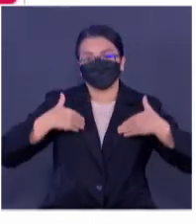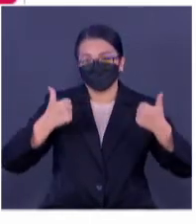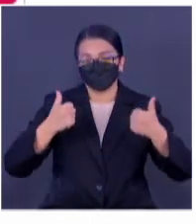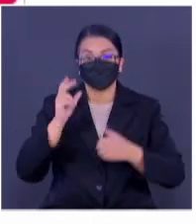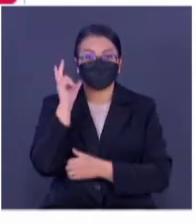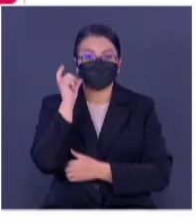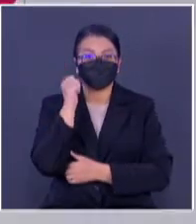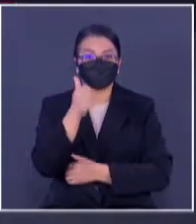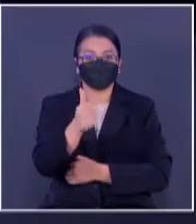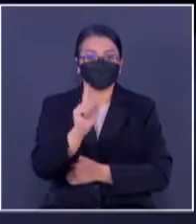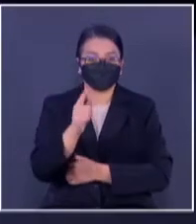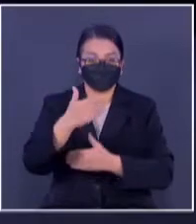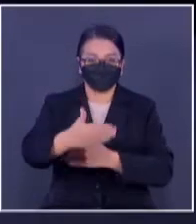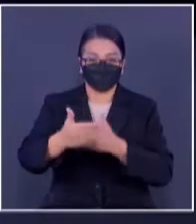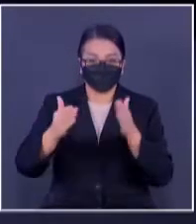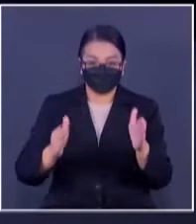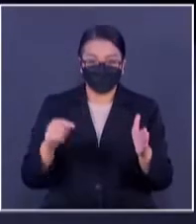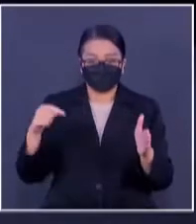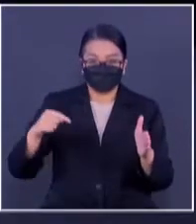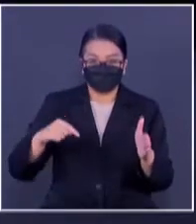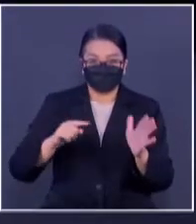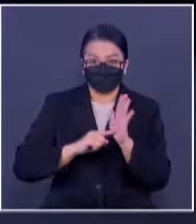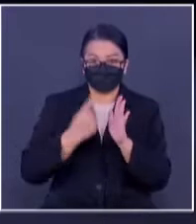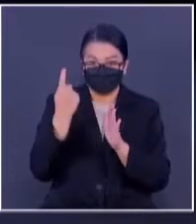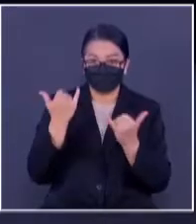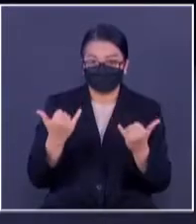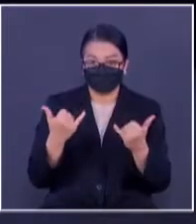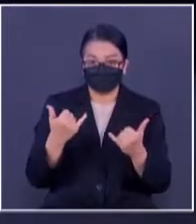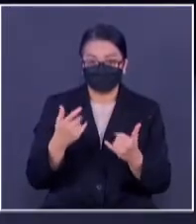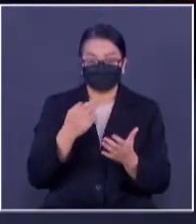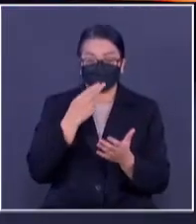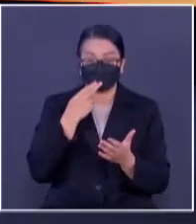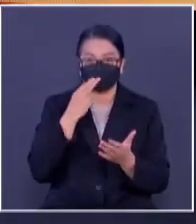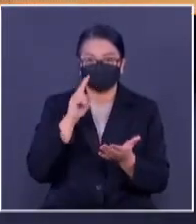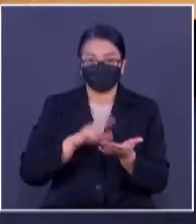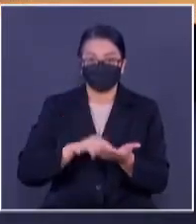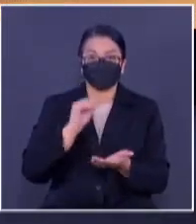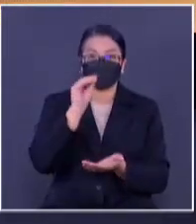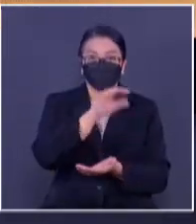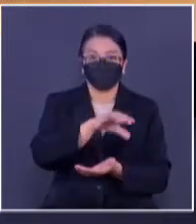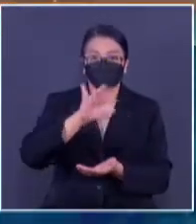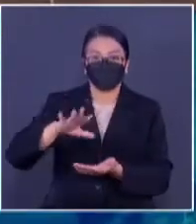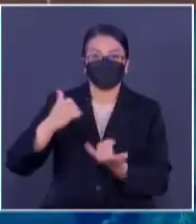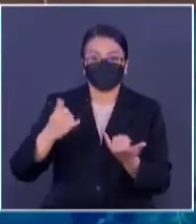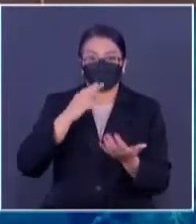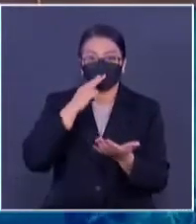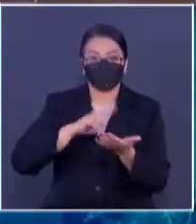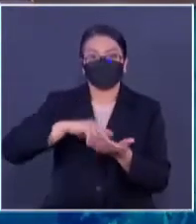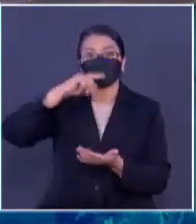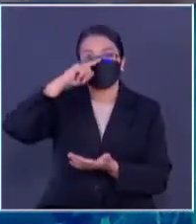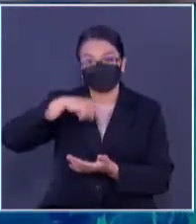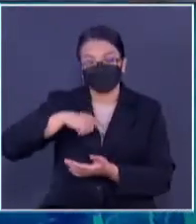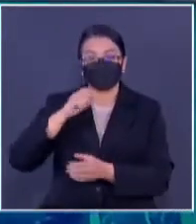าวดีครับว่าแฮปปี้บ็อกซ์ของเราล็อตแรกจะส่งออกไปโดยไปรษณีย์ไทยเนี่ยวันศุกร์นี้แ